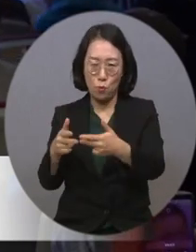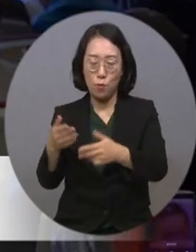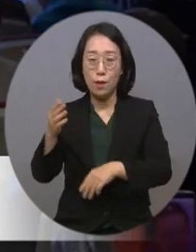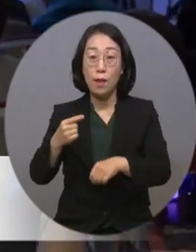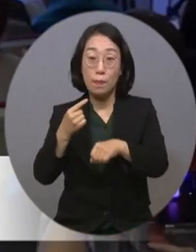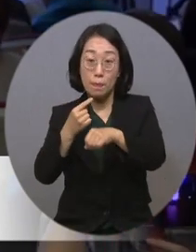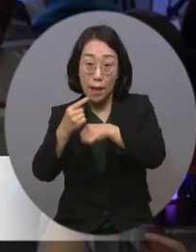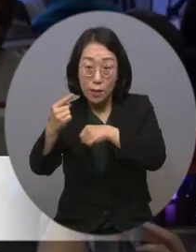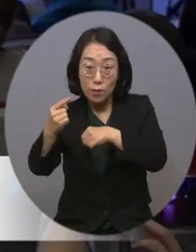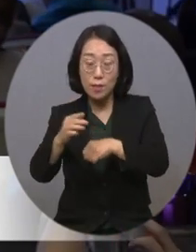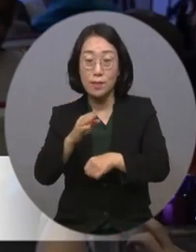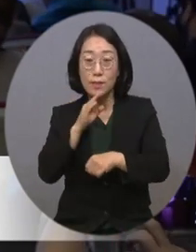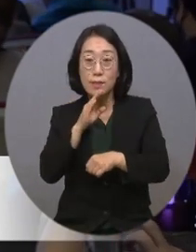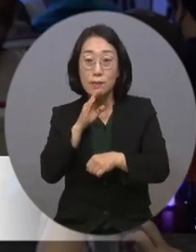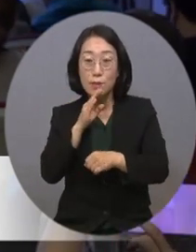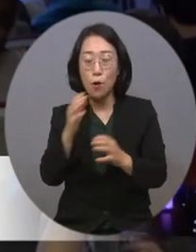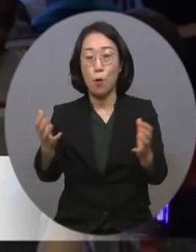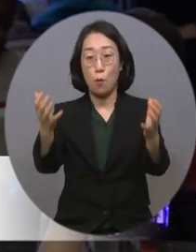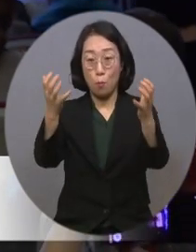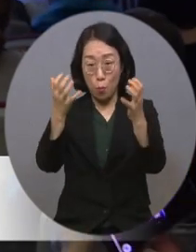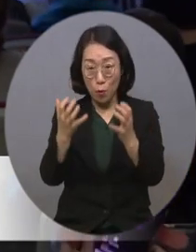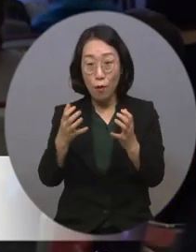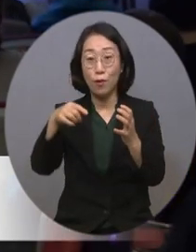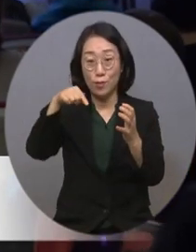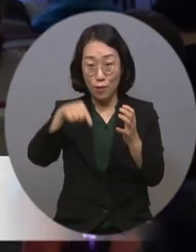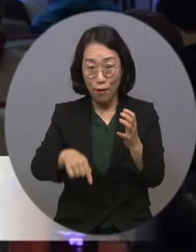내년에는 얼굴을 맞대고